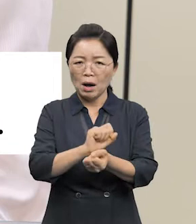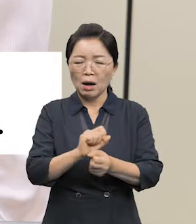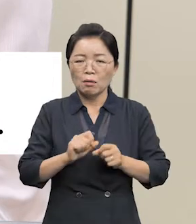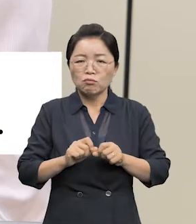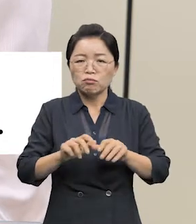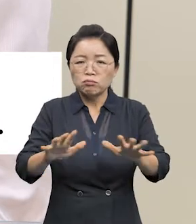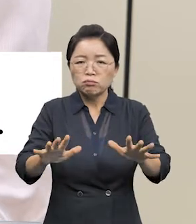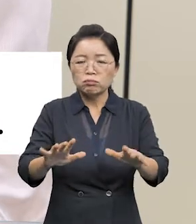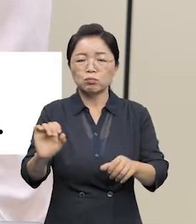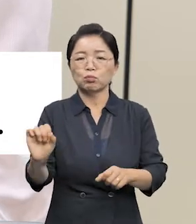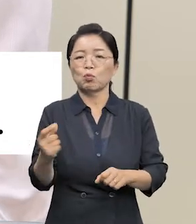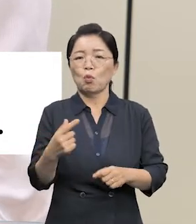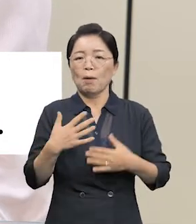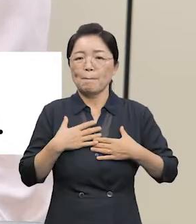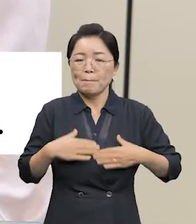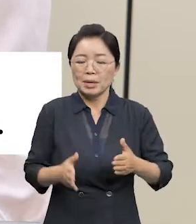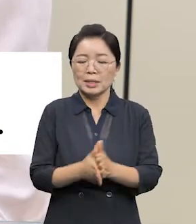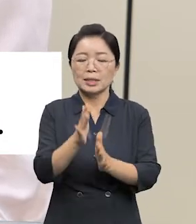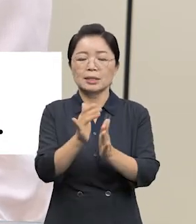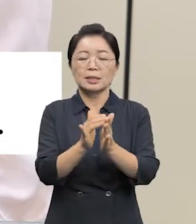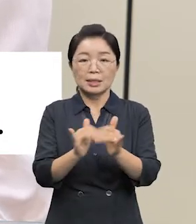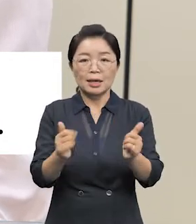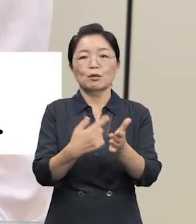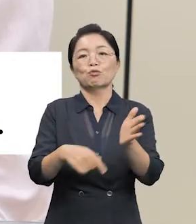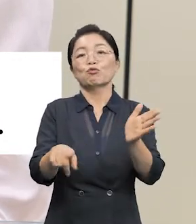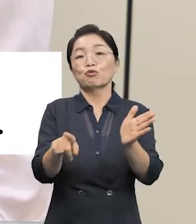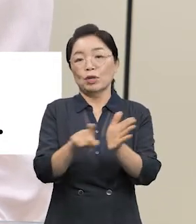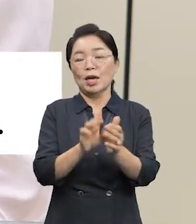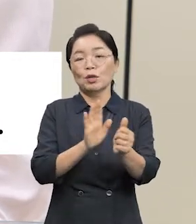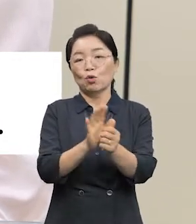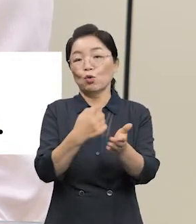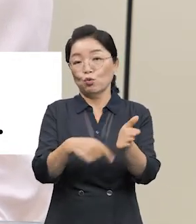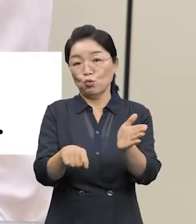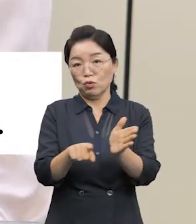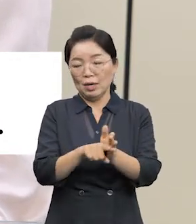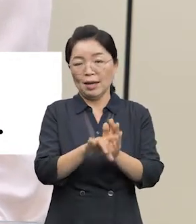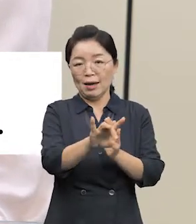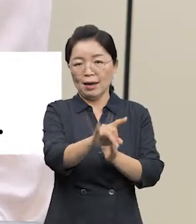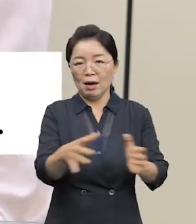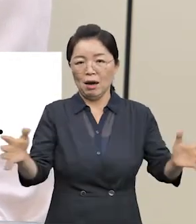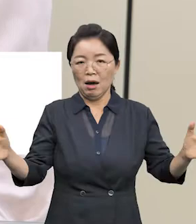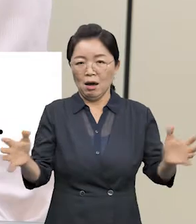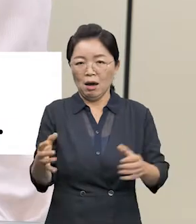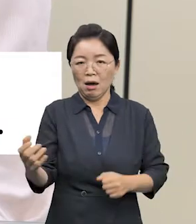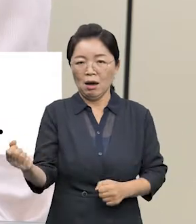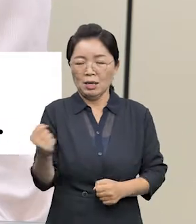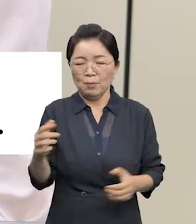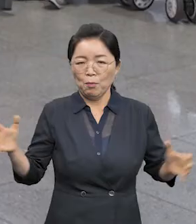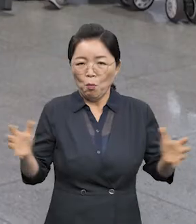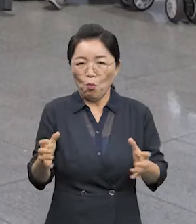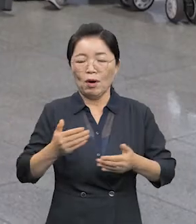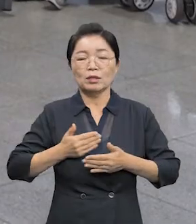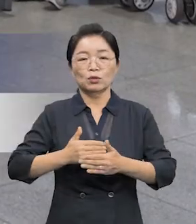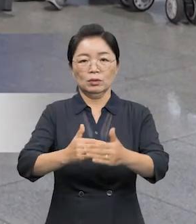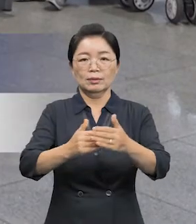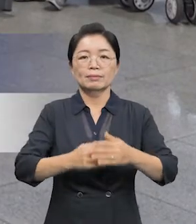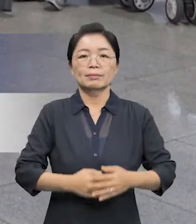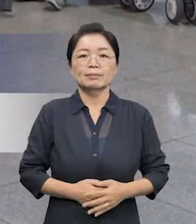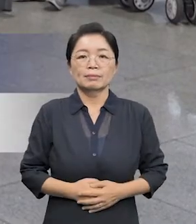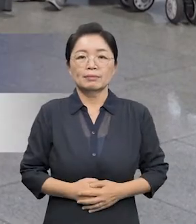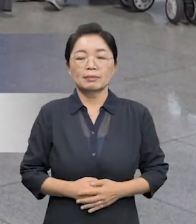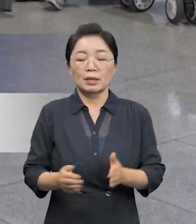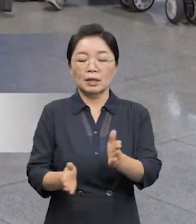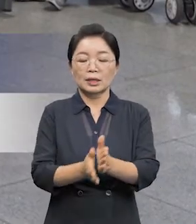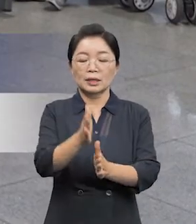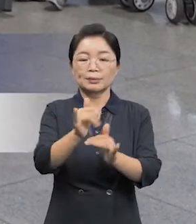지쳐있는 상황인 만큼 시민들에게 도움이 될 수 있도록 각 분야별 대책 추진에 총력을 다하겠습니다. 아울러